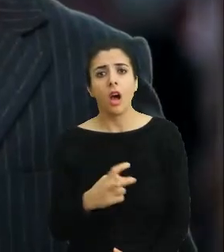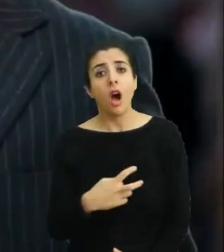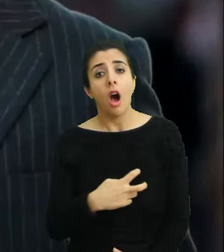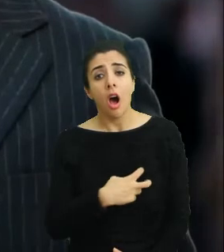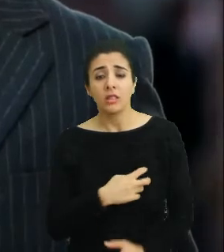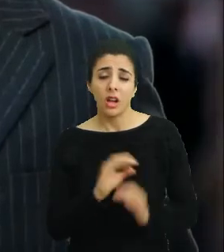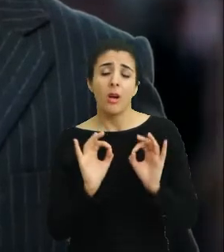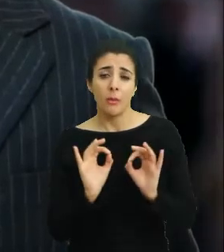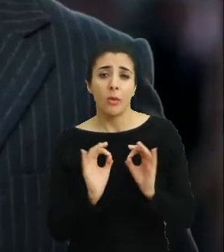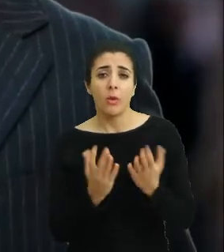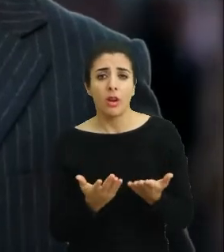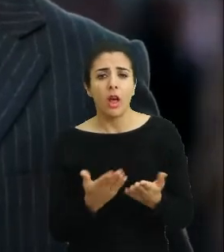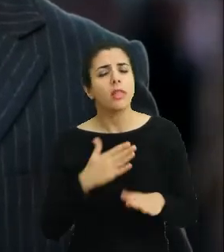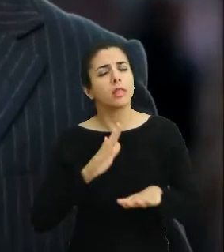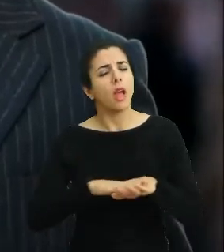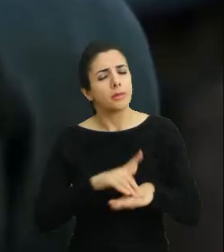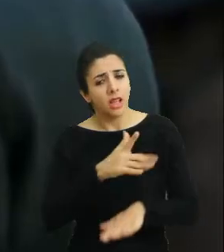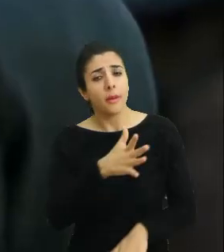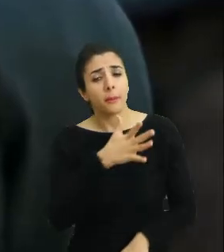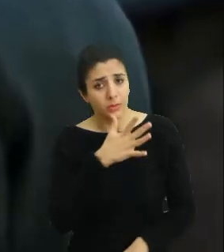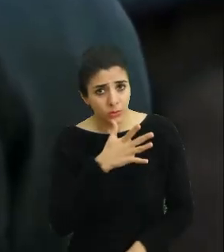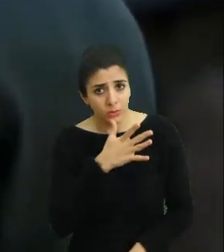Aşk öğretir. Ne yapacağını bilirsin.